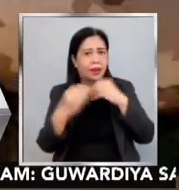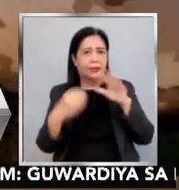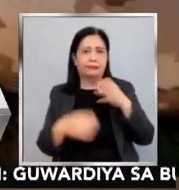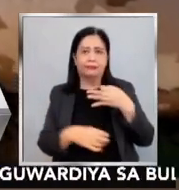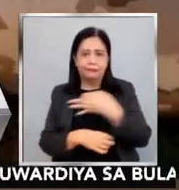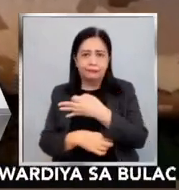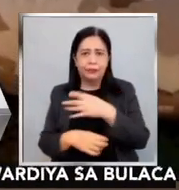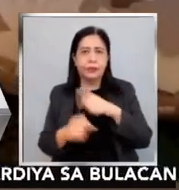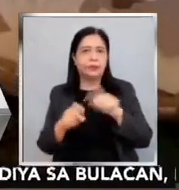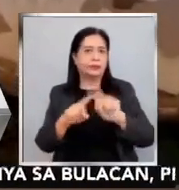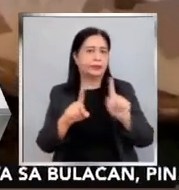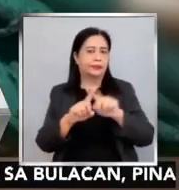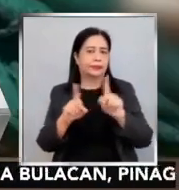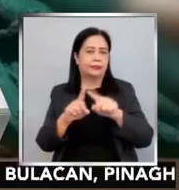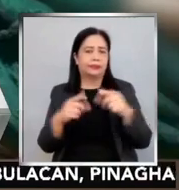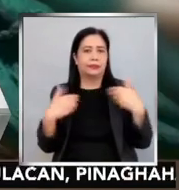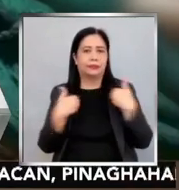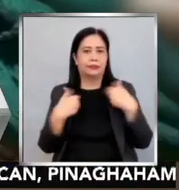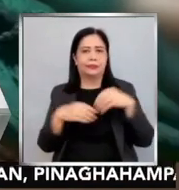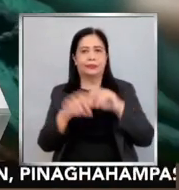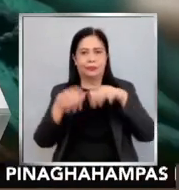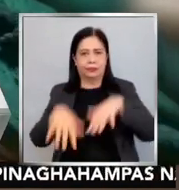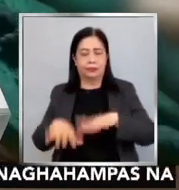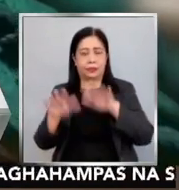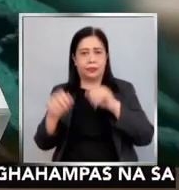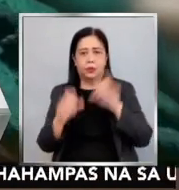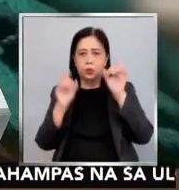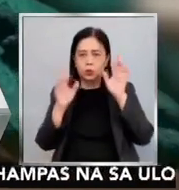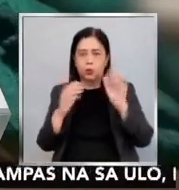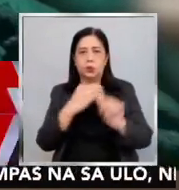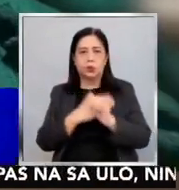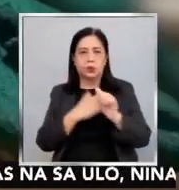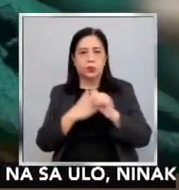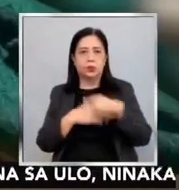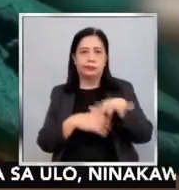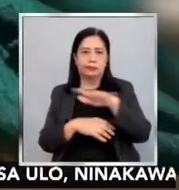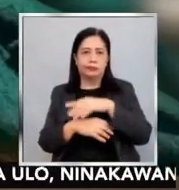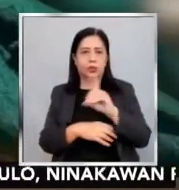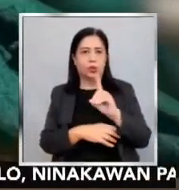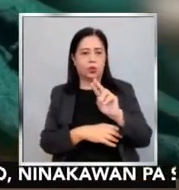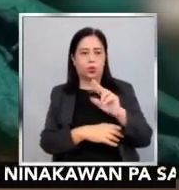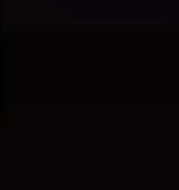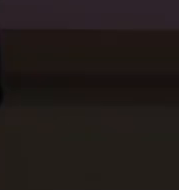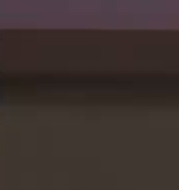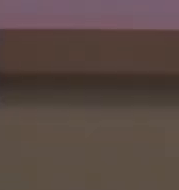iba pang lamang dagat. Itinuturing na critically endangered ang mga dugong.